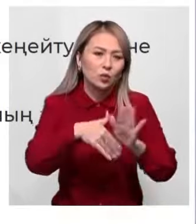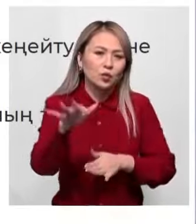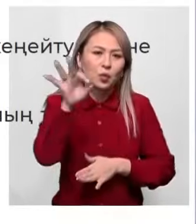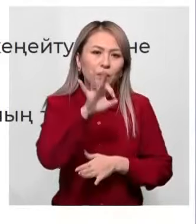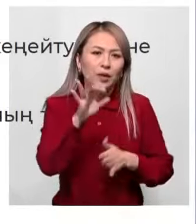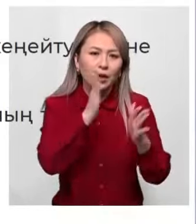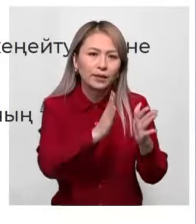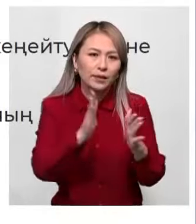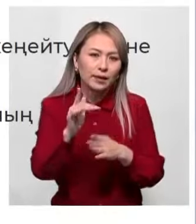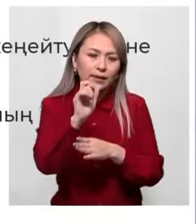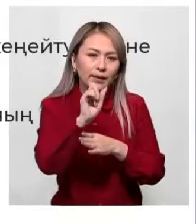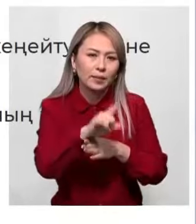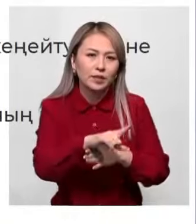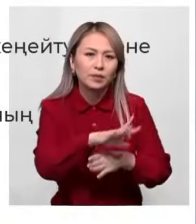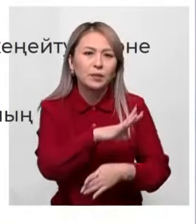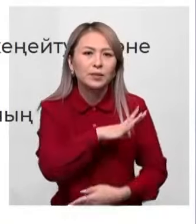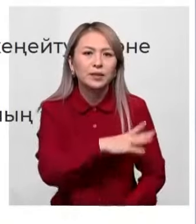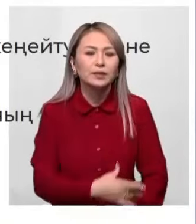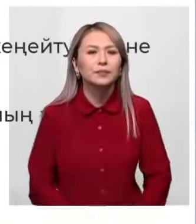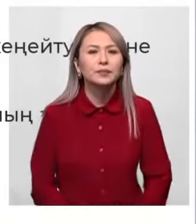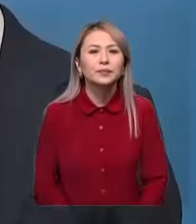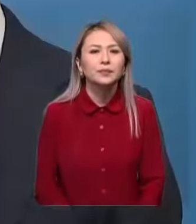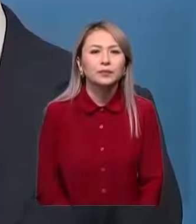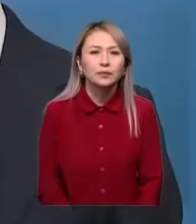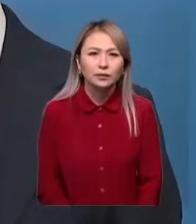арттыру жөнінде бір қатар тапсырма берді.